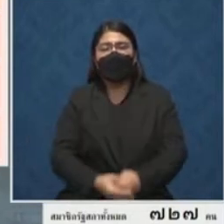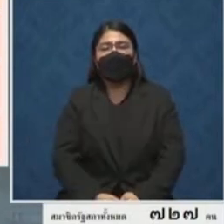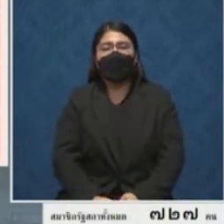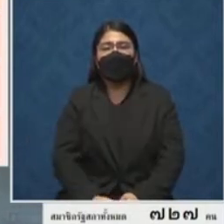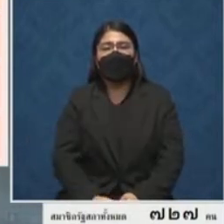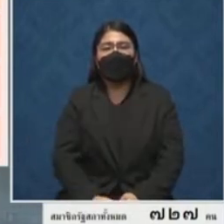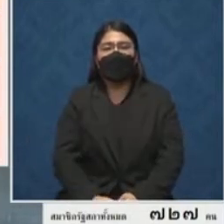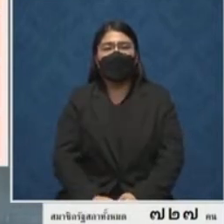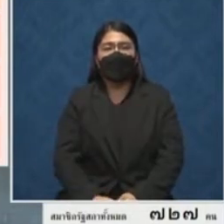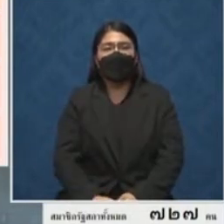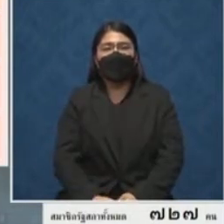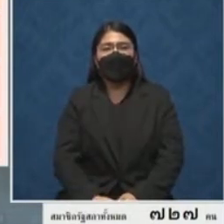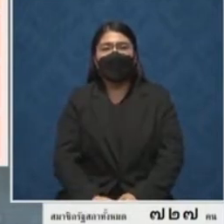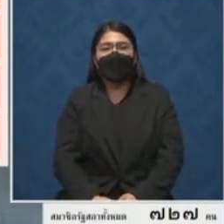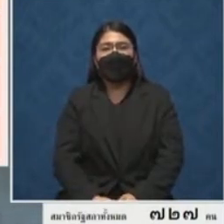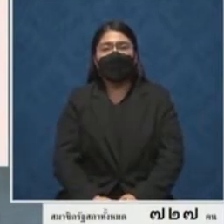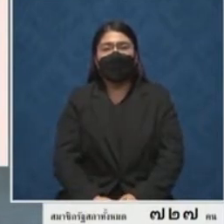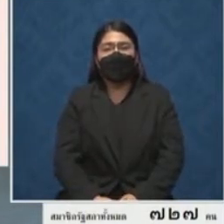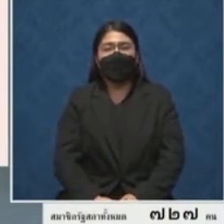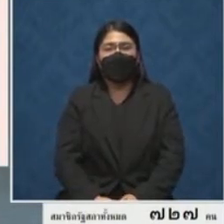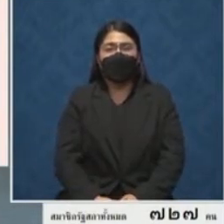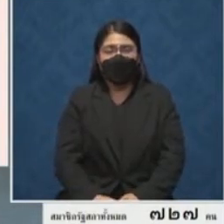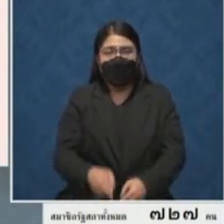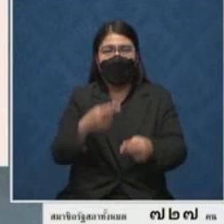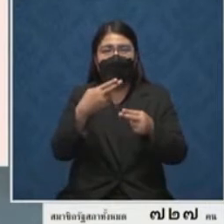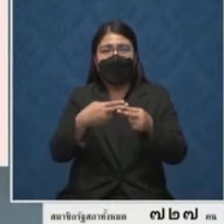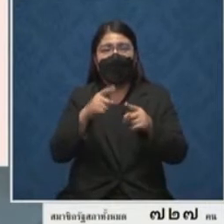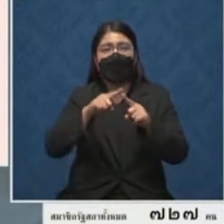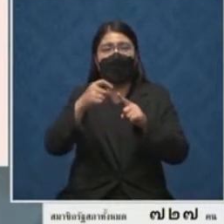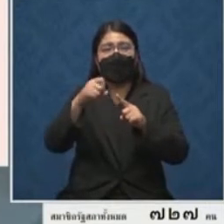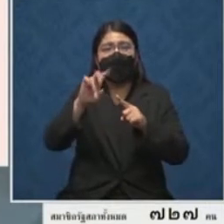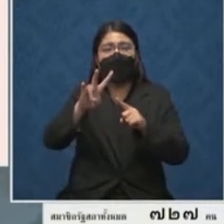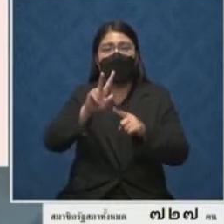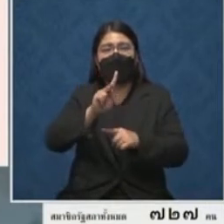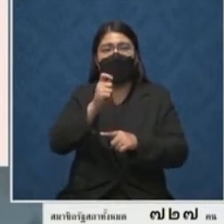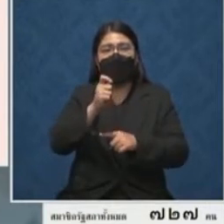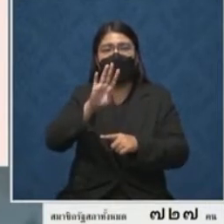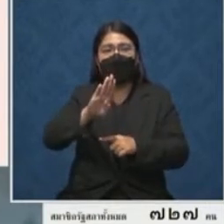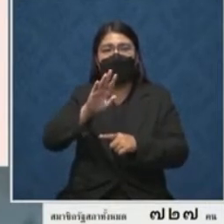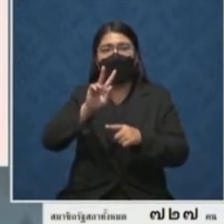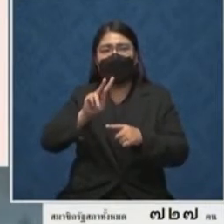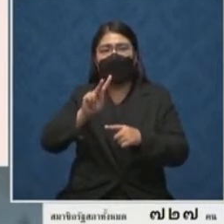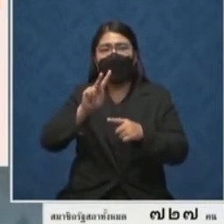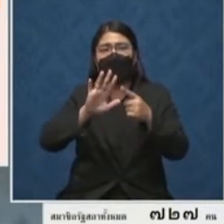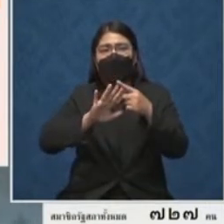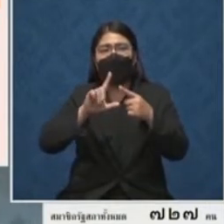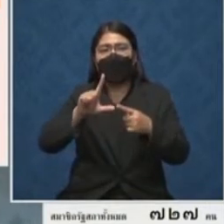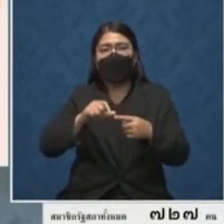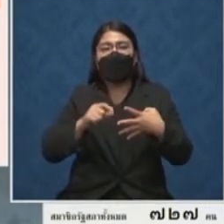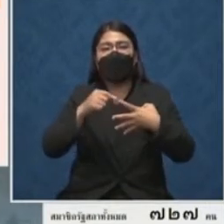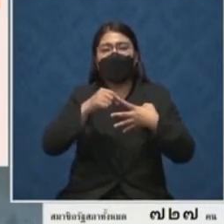17นางกอบกุลอาภากรณ์ณอยุธยา 1ไม่รับหลัก